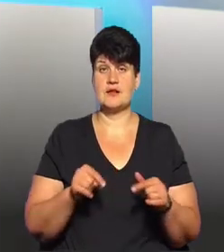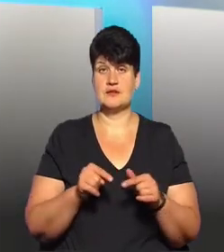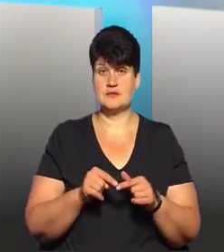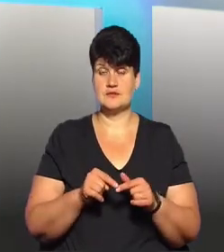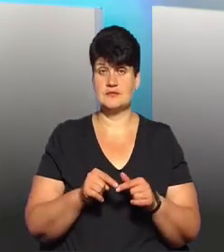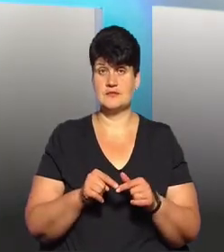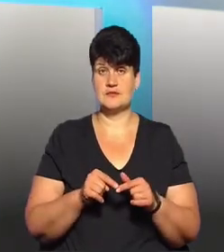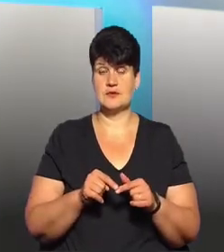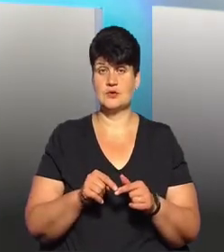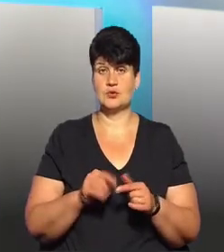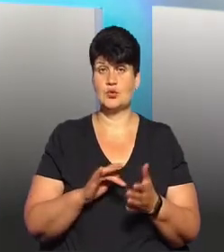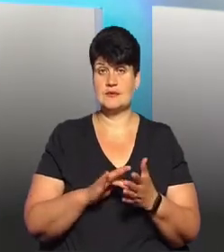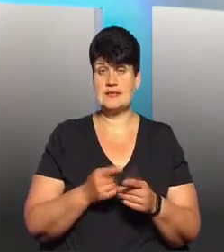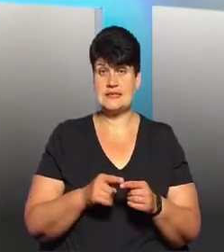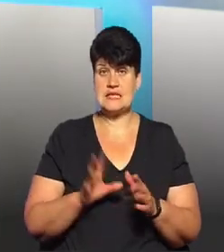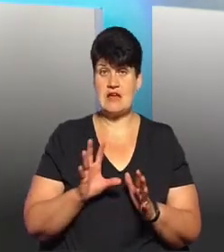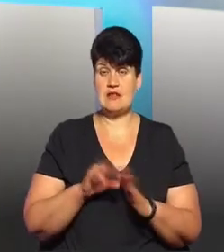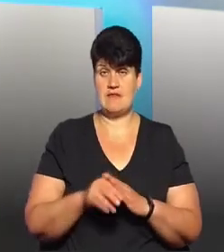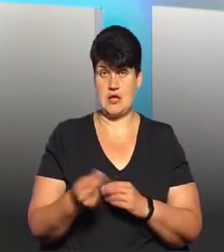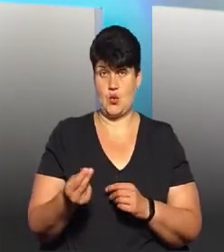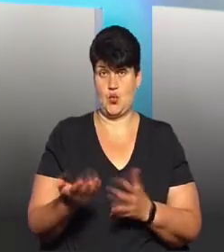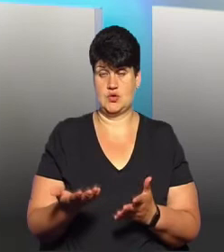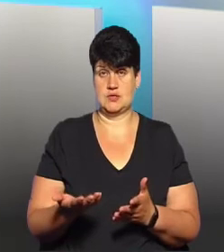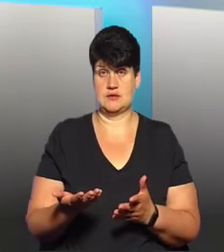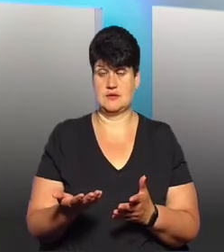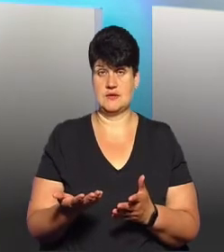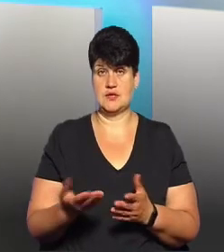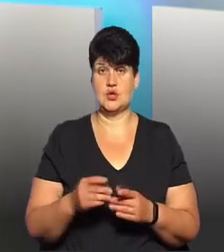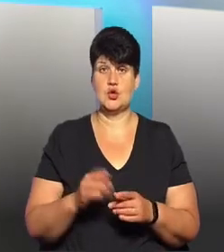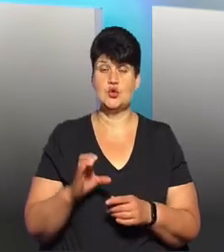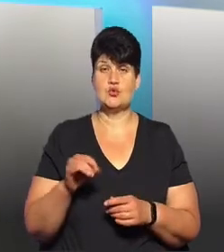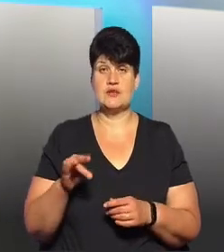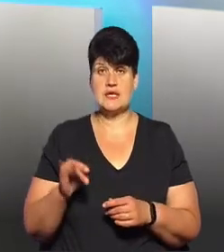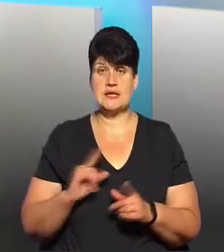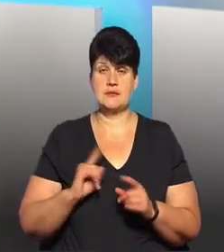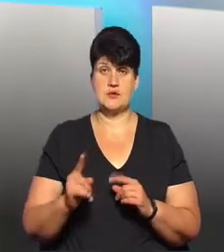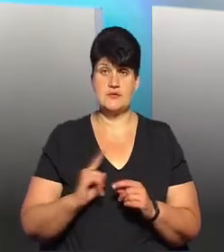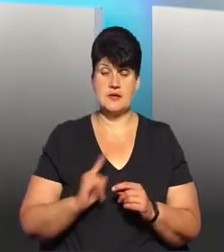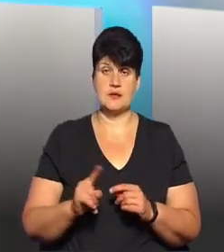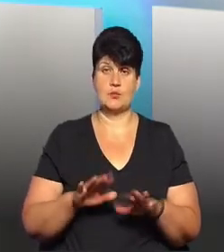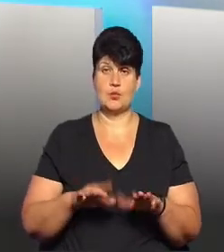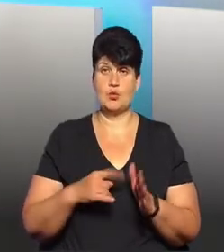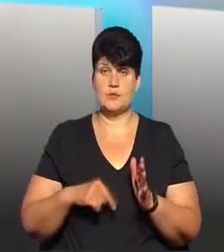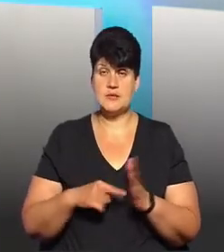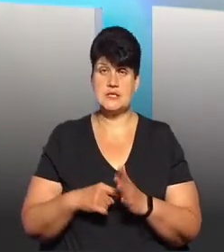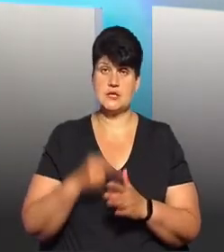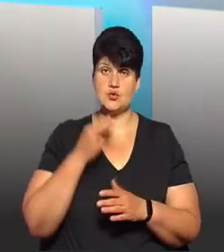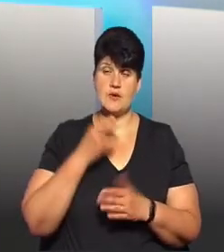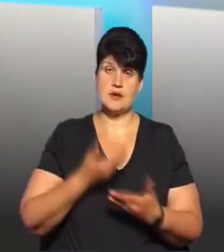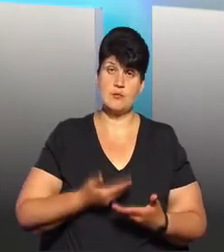галузі туризму якраз це є основні вливання коштів, тобто і сувенірна якась продукція, і пересування по місту, і харчування, і проживання. Якщо це все